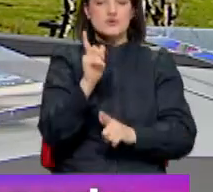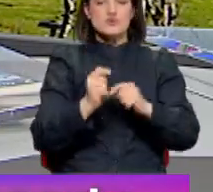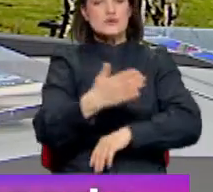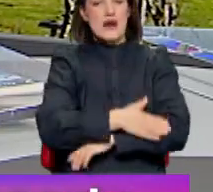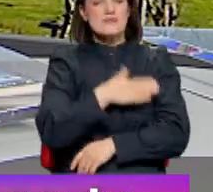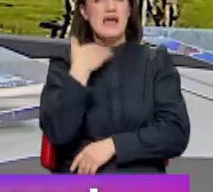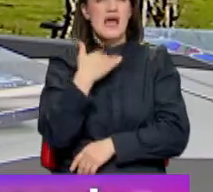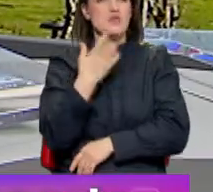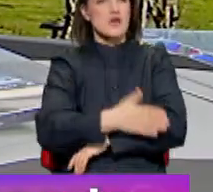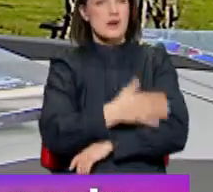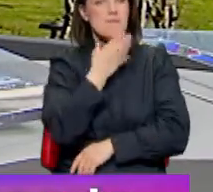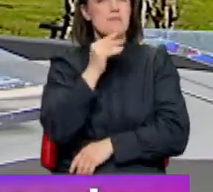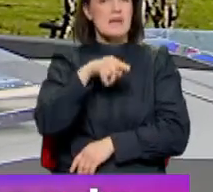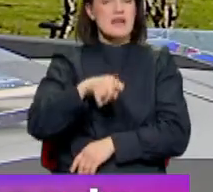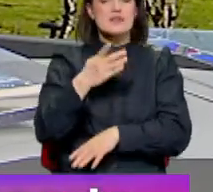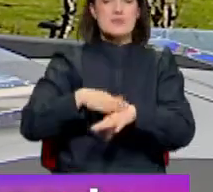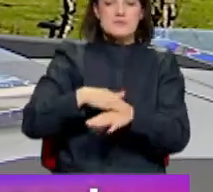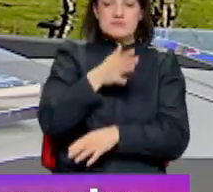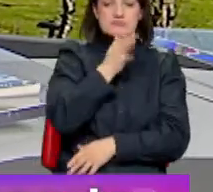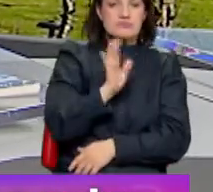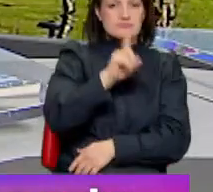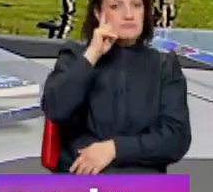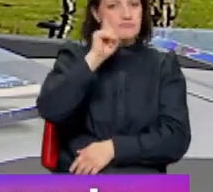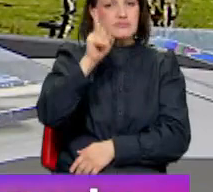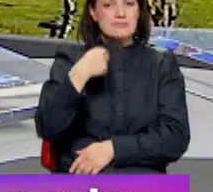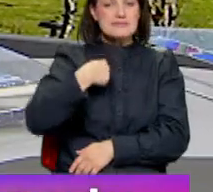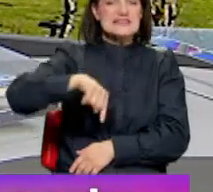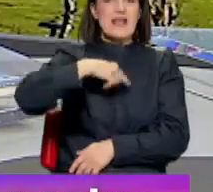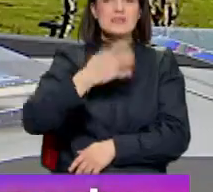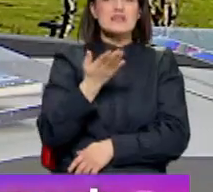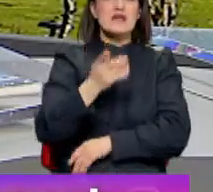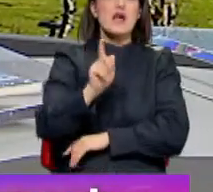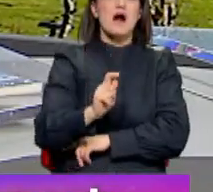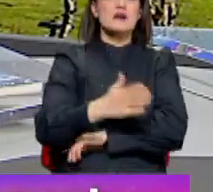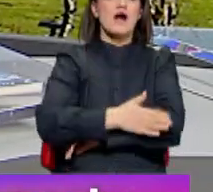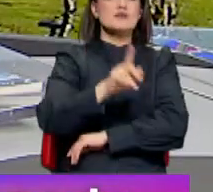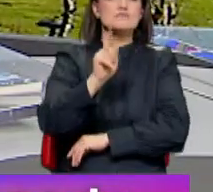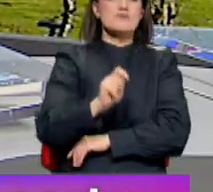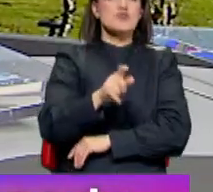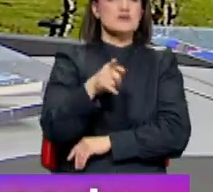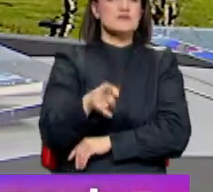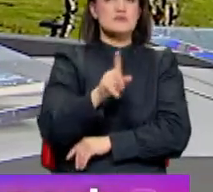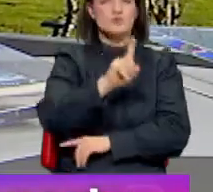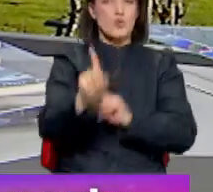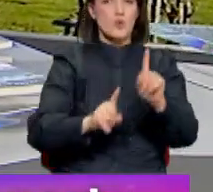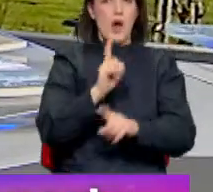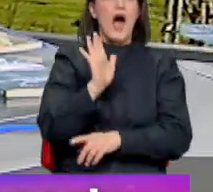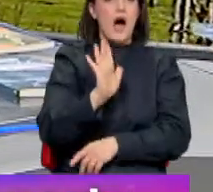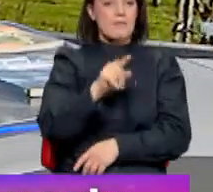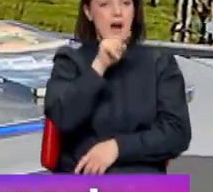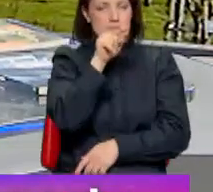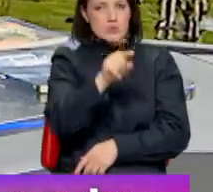yardımı, et yardımı, emekli ne yapacağını bilmez halde bize nasıl yardım edeceksiniz diye bunu soruyor. Sosyal yardımları merak ediyor ama